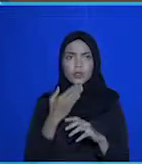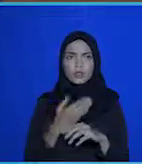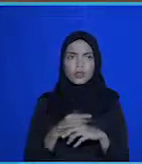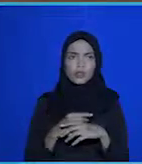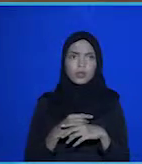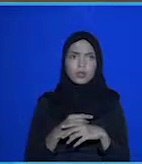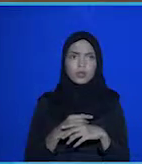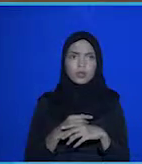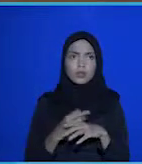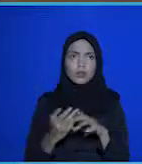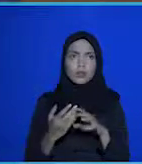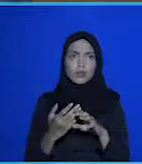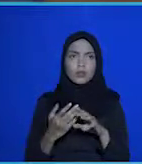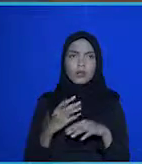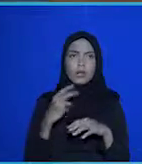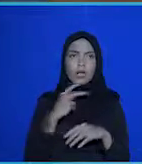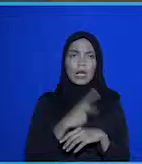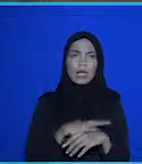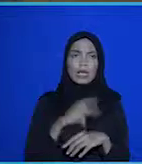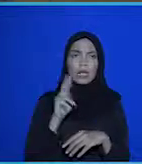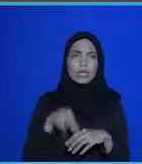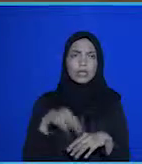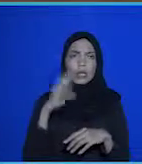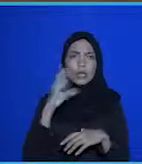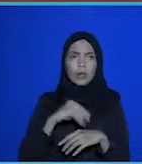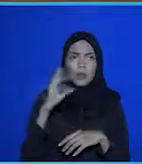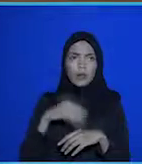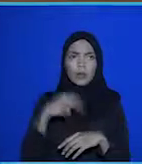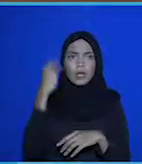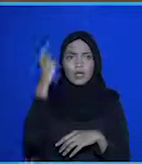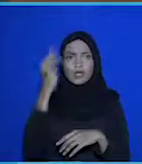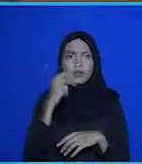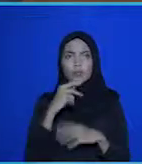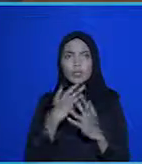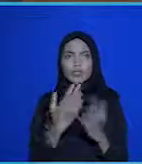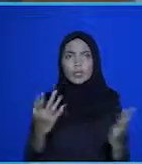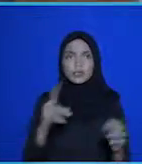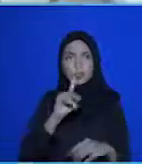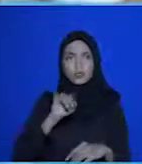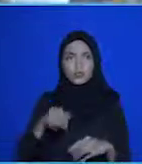dan sembuhkan luka. Wassalamualaikum warahmatullahi wabarakatuh.